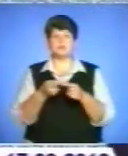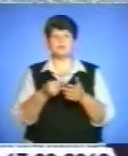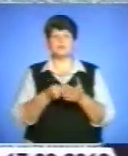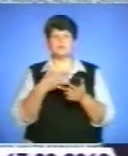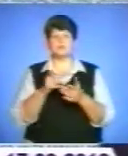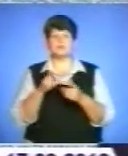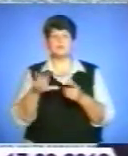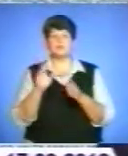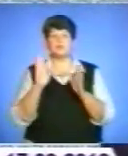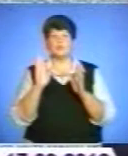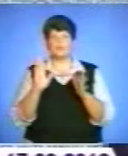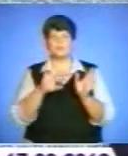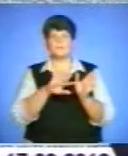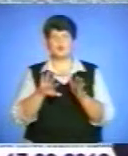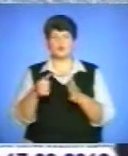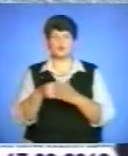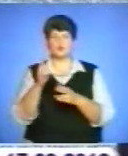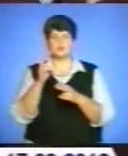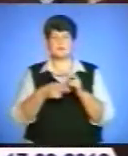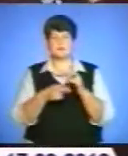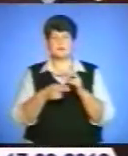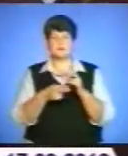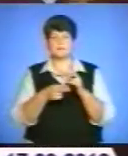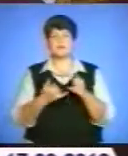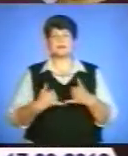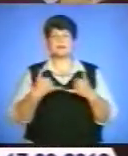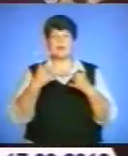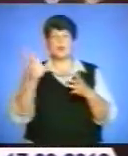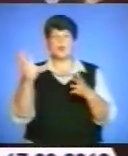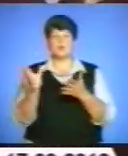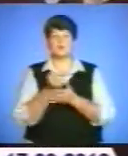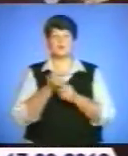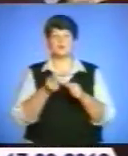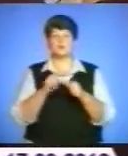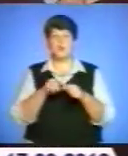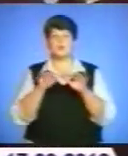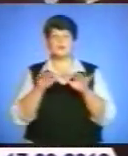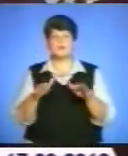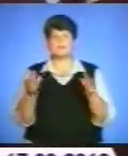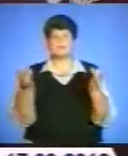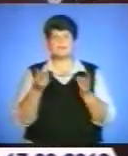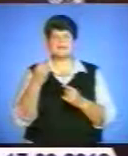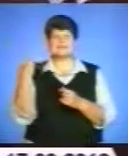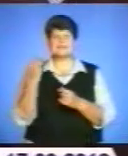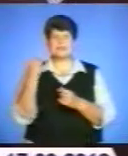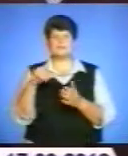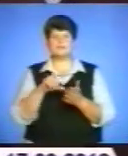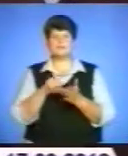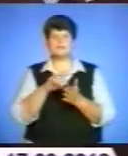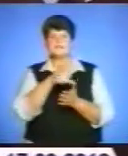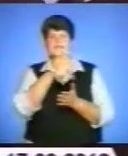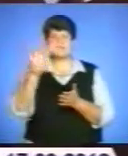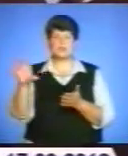України і ЄС буде пройдений до кінця. Для успіху цього процесу потрібна зацікавлена участь всіх